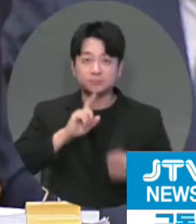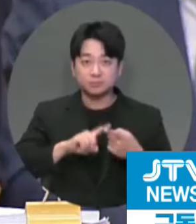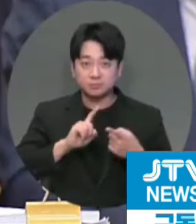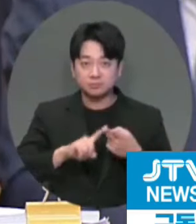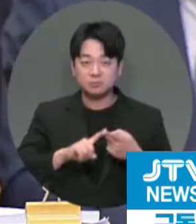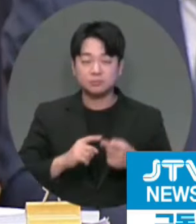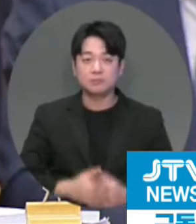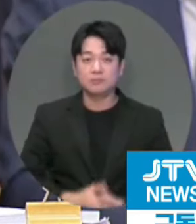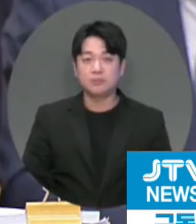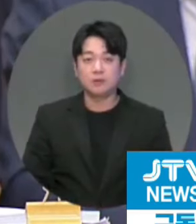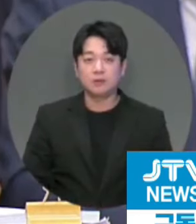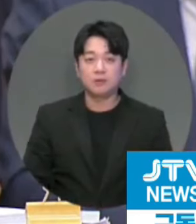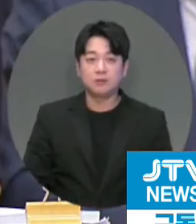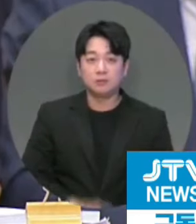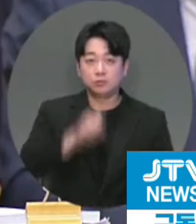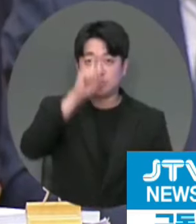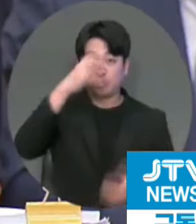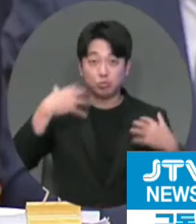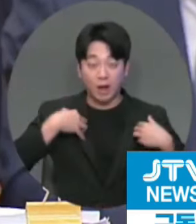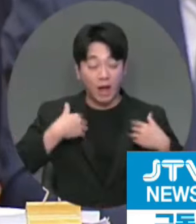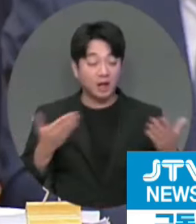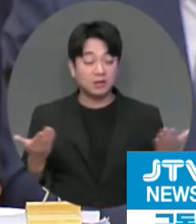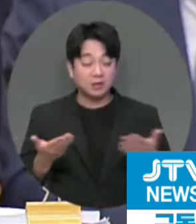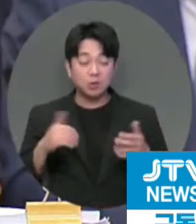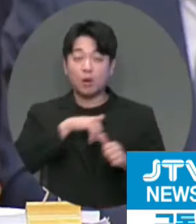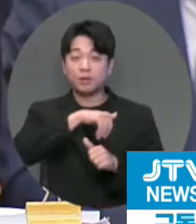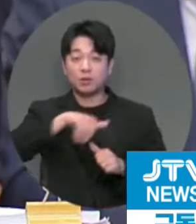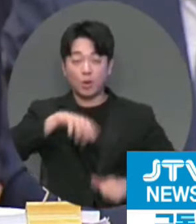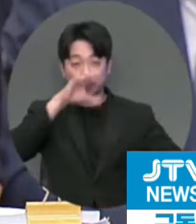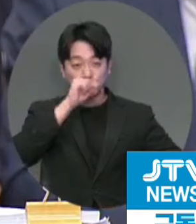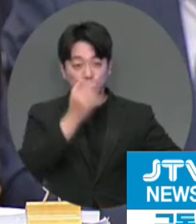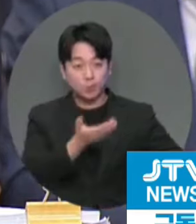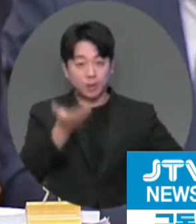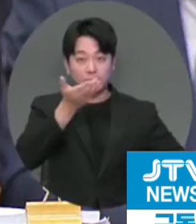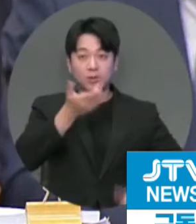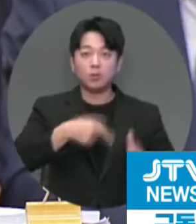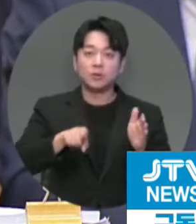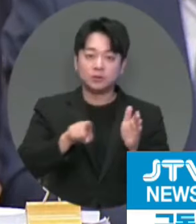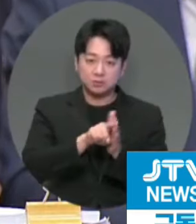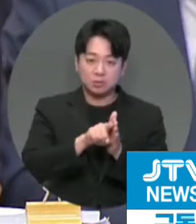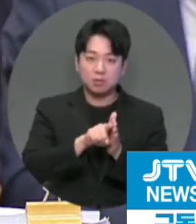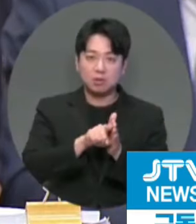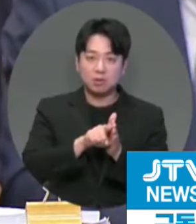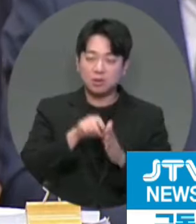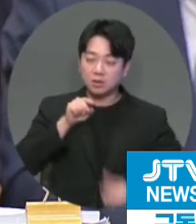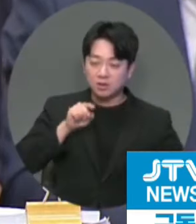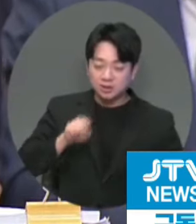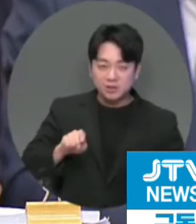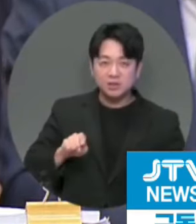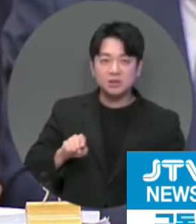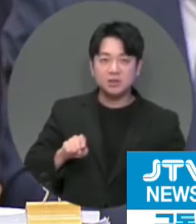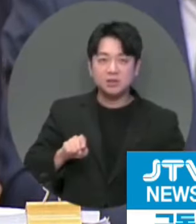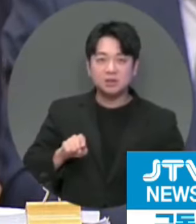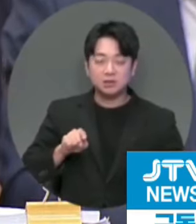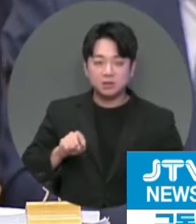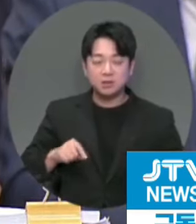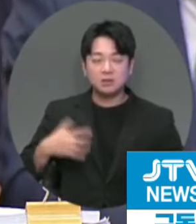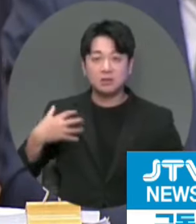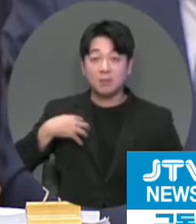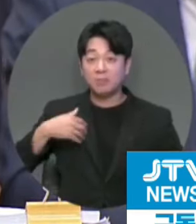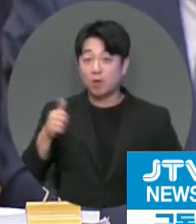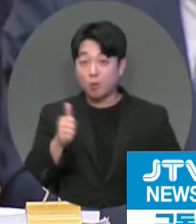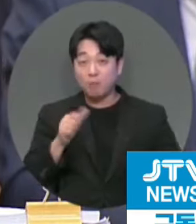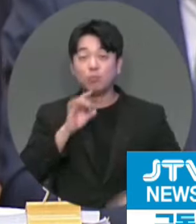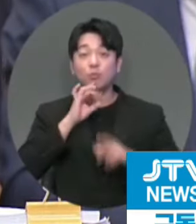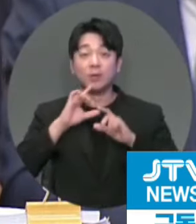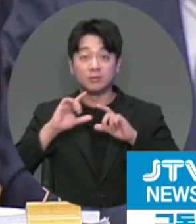그래서 어떤 처우 개선이나 이런 부분도 뭐 단순히 법무부에 있는 무도실무관이 문제가 아니고 법무부